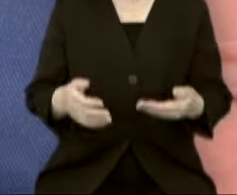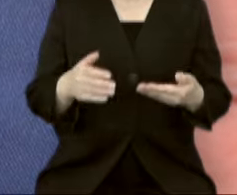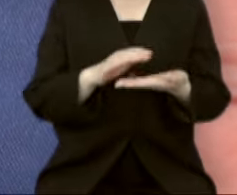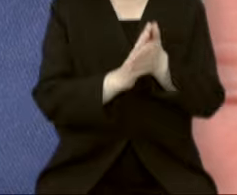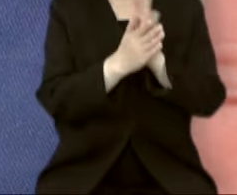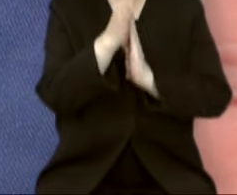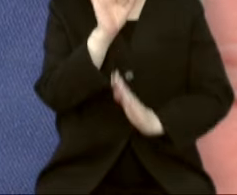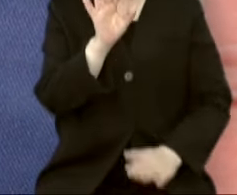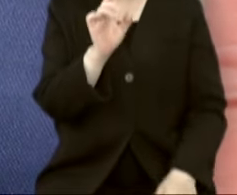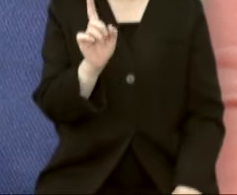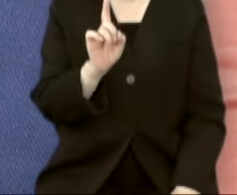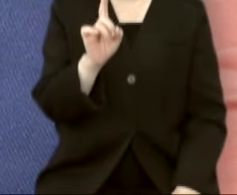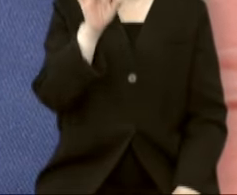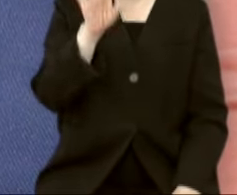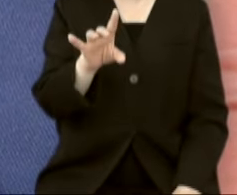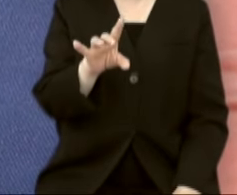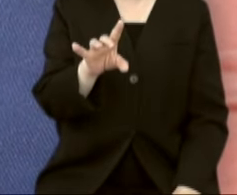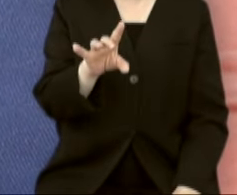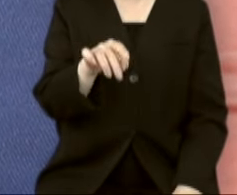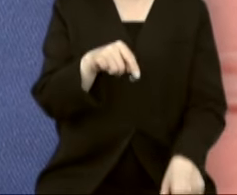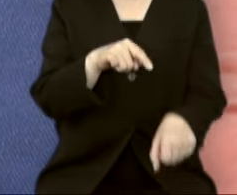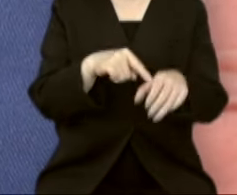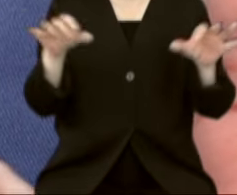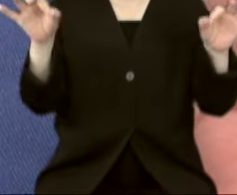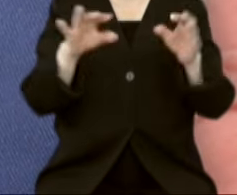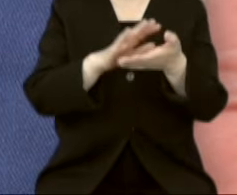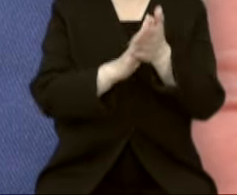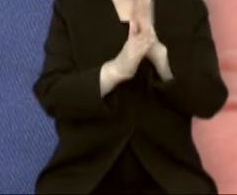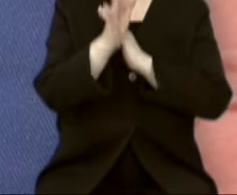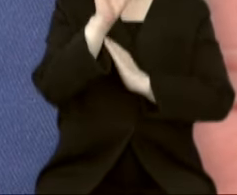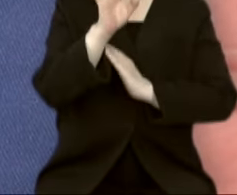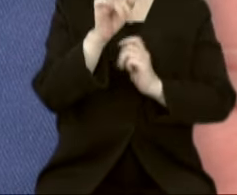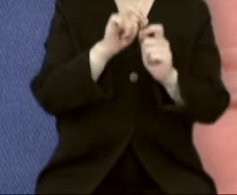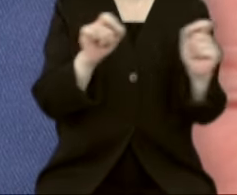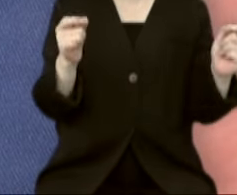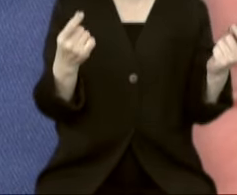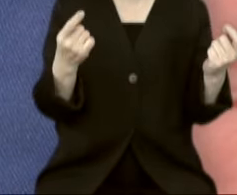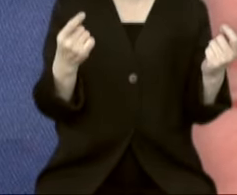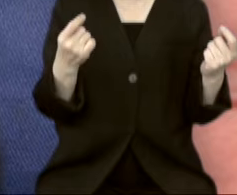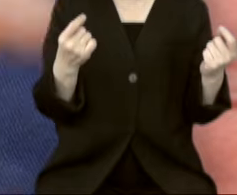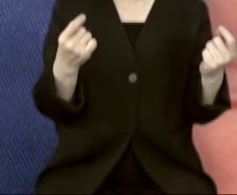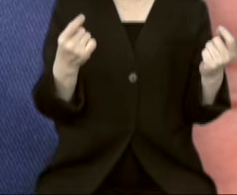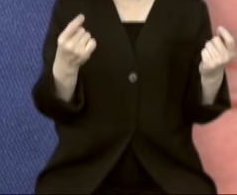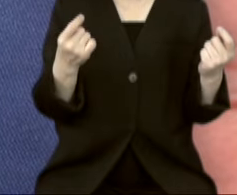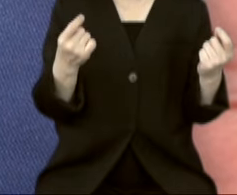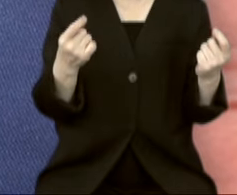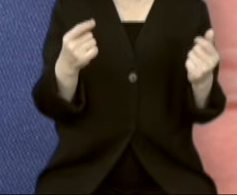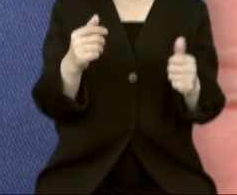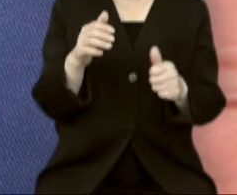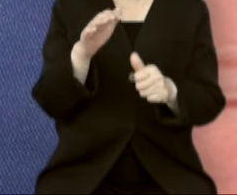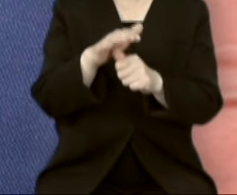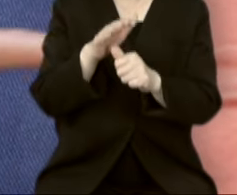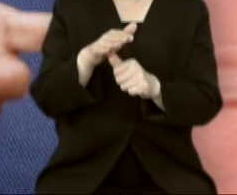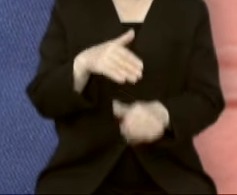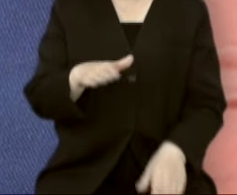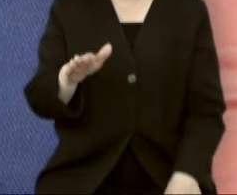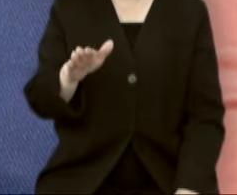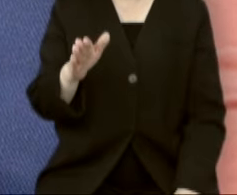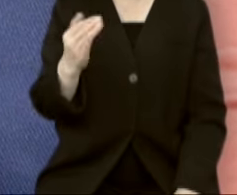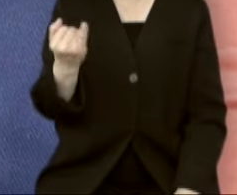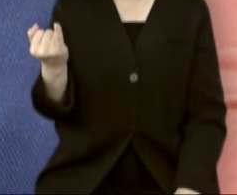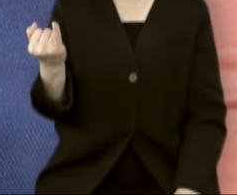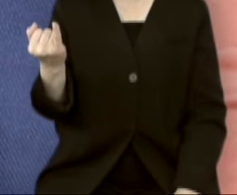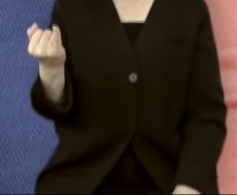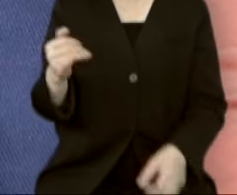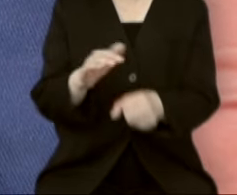변화될 수가 없어요? 안 돼요. 짧은 시간에 안 돼요. 오래 가요. 그래서 그 고마 갔어요. 네. 그러나 우리